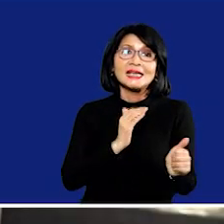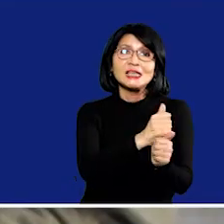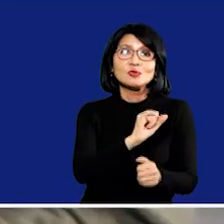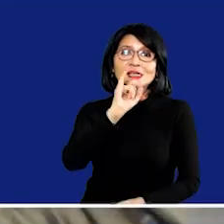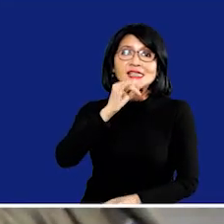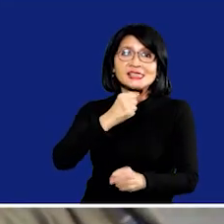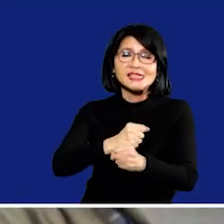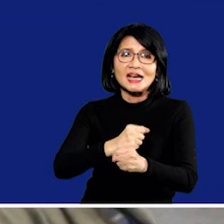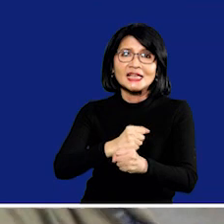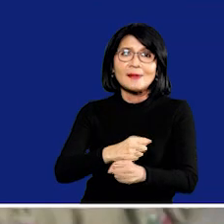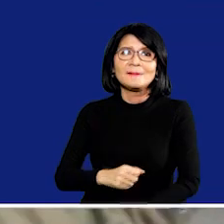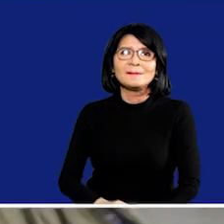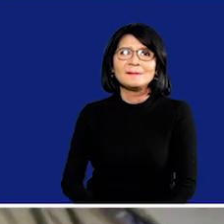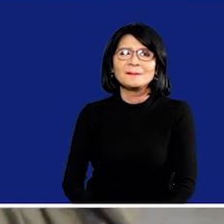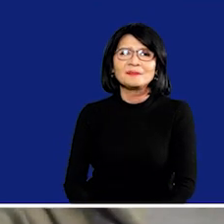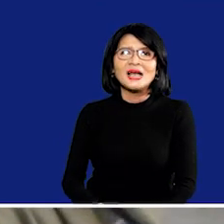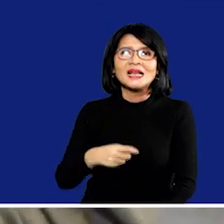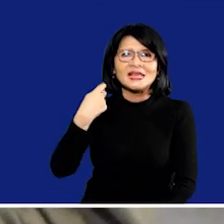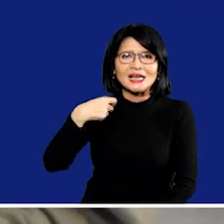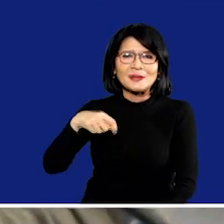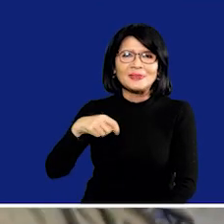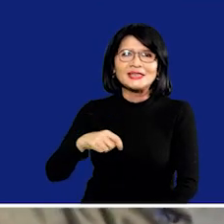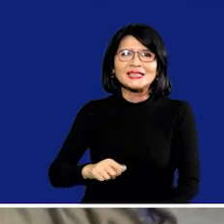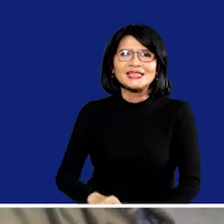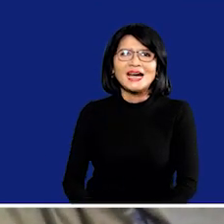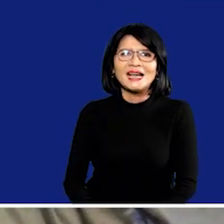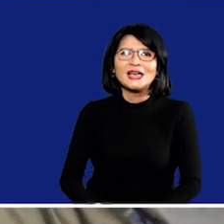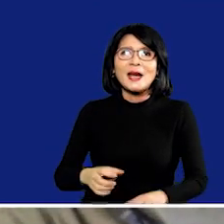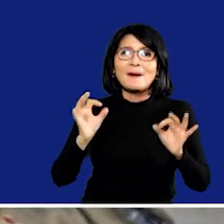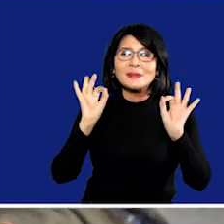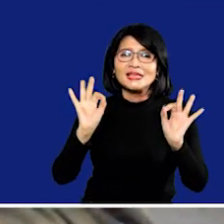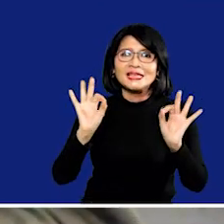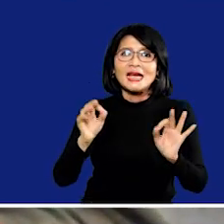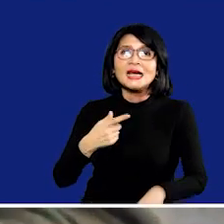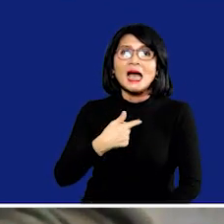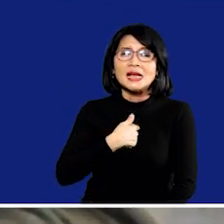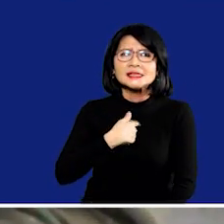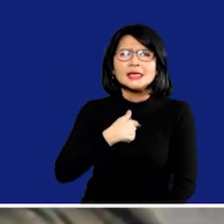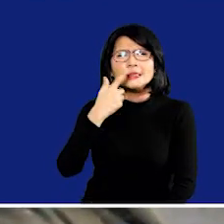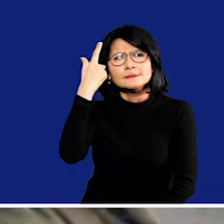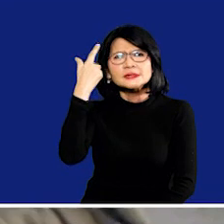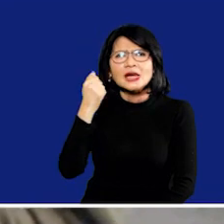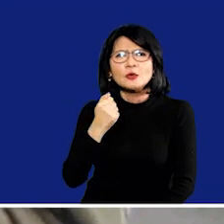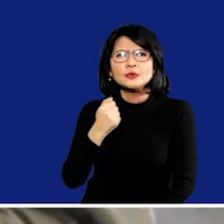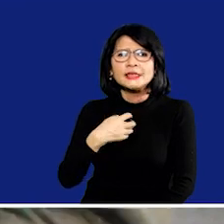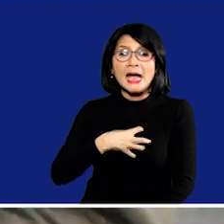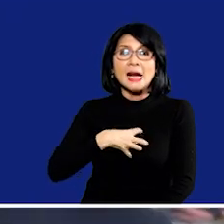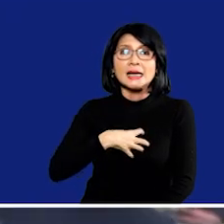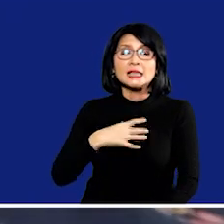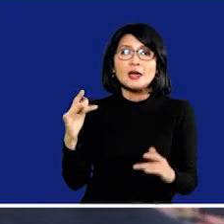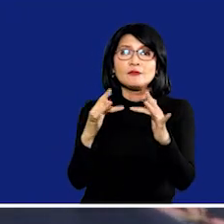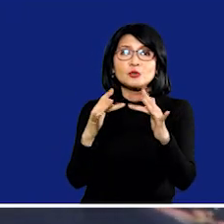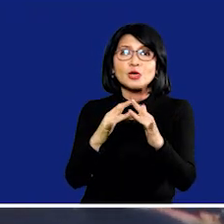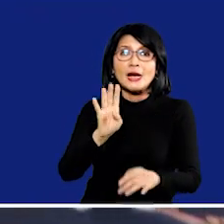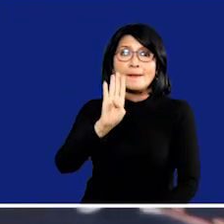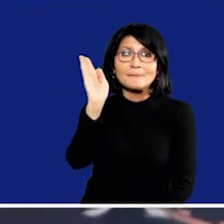nge-follow Instagram dari Cerdas Berkarakter Kemendikbud. Akhirnya di sana saya dapat informasi tentang kemah karakter virtual.